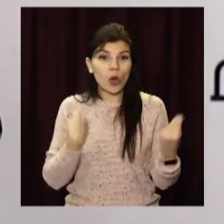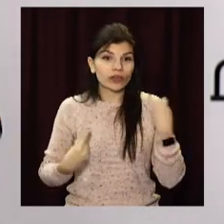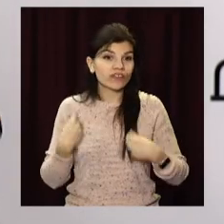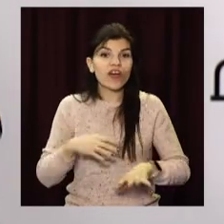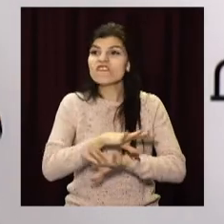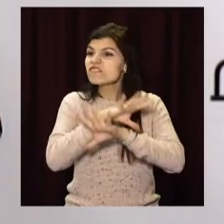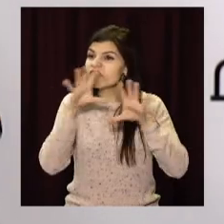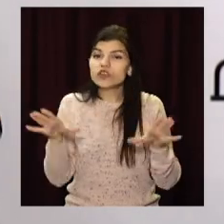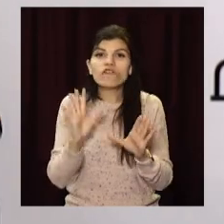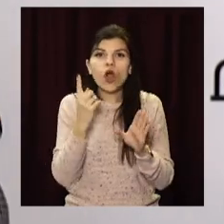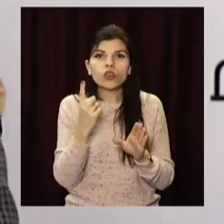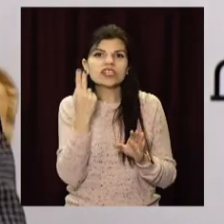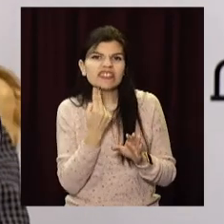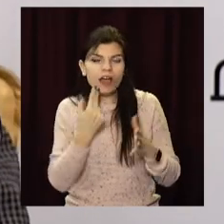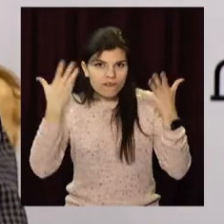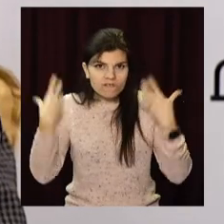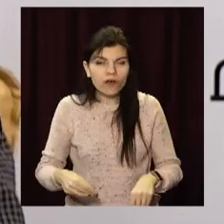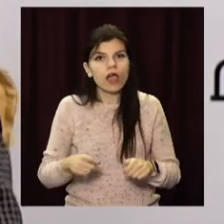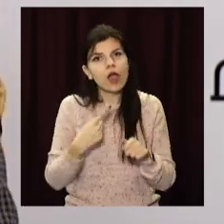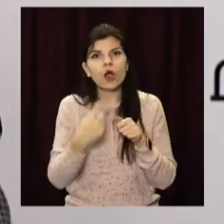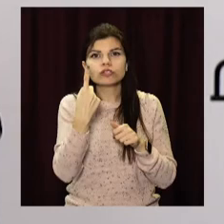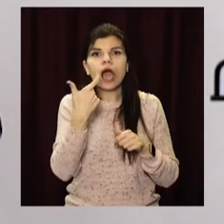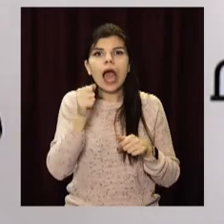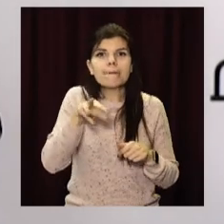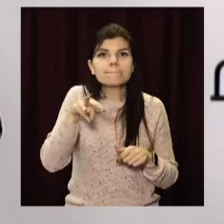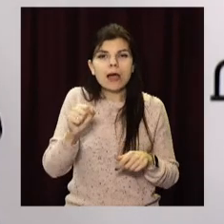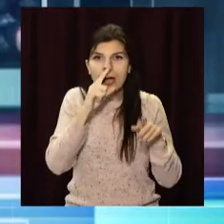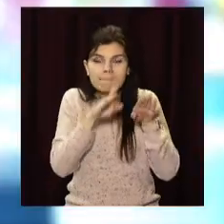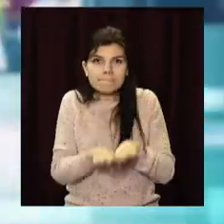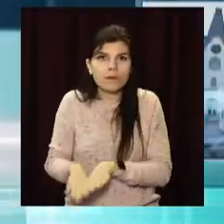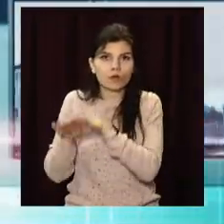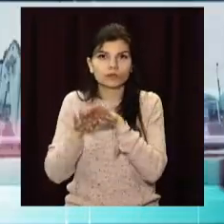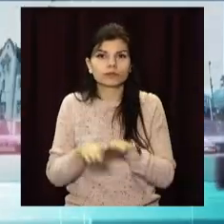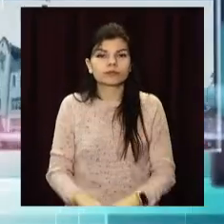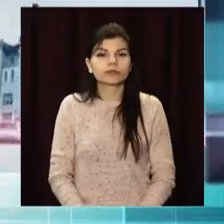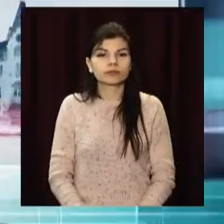в одном цвете или хотя бы в одной цветовой гамме.